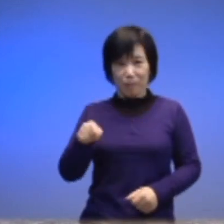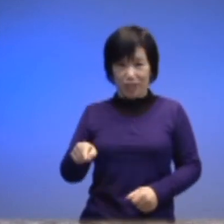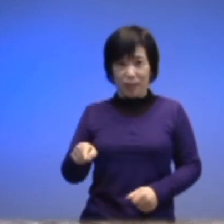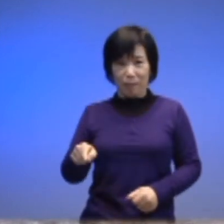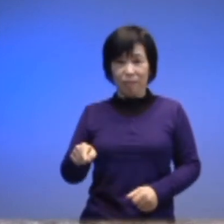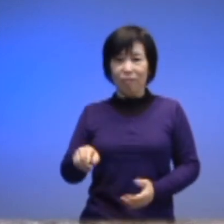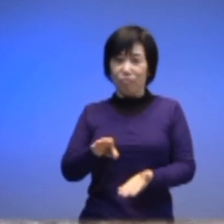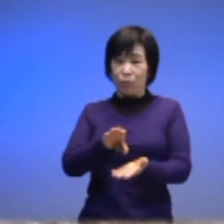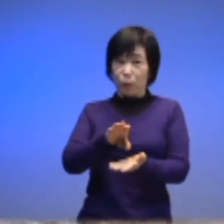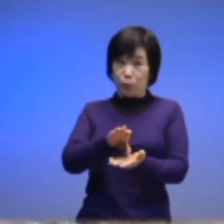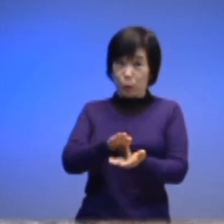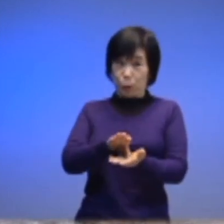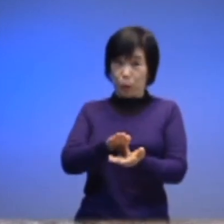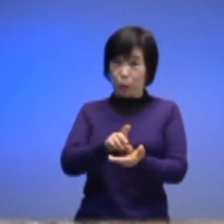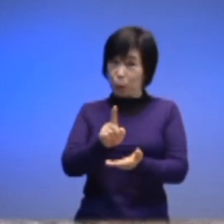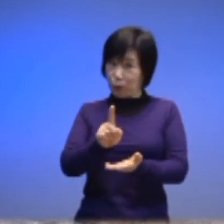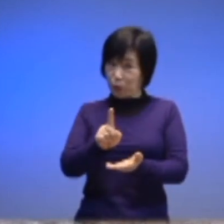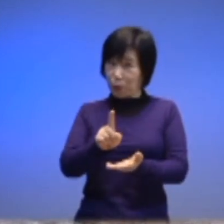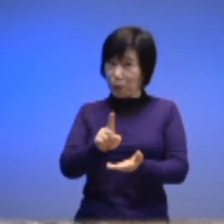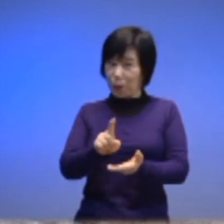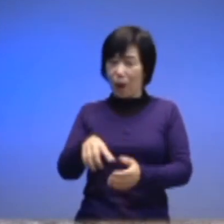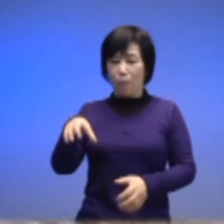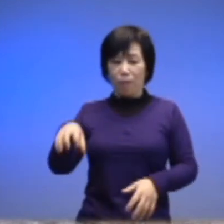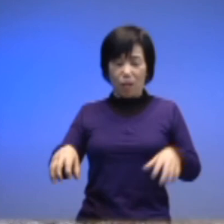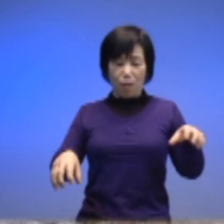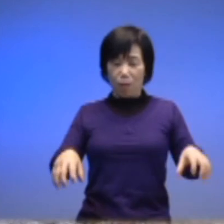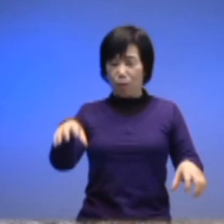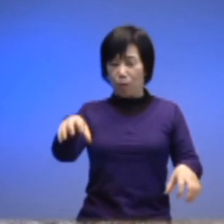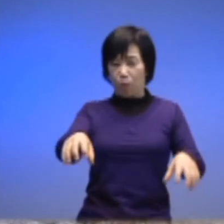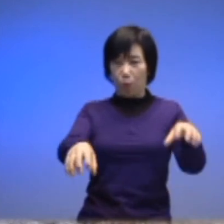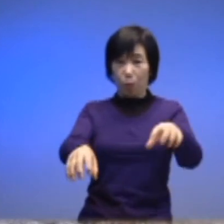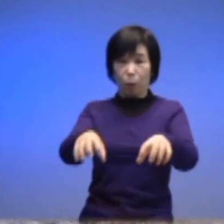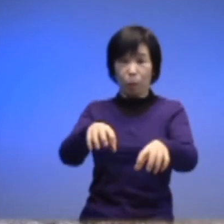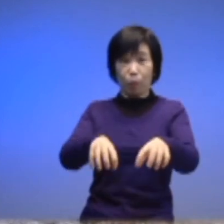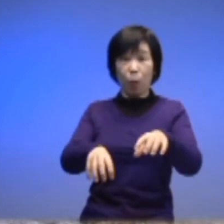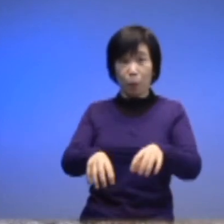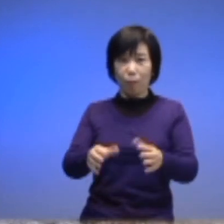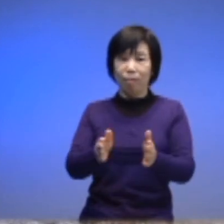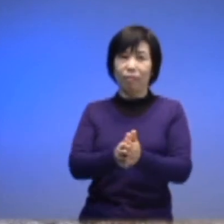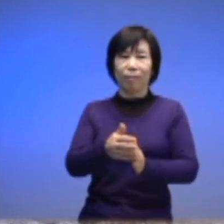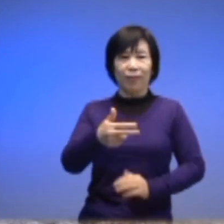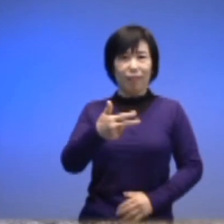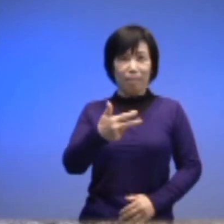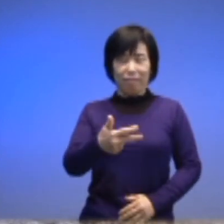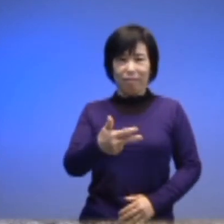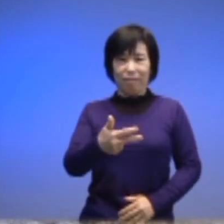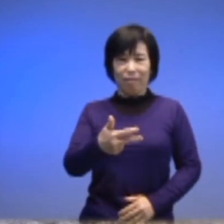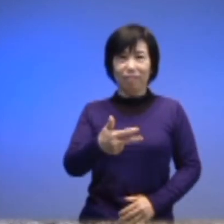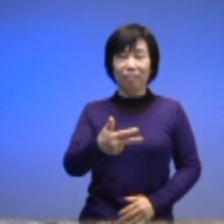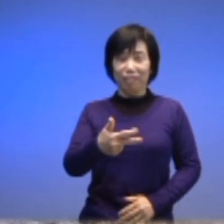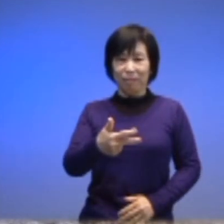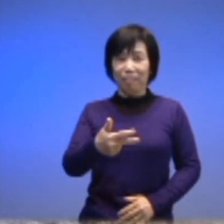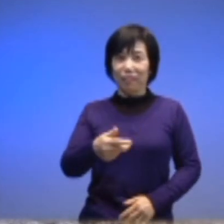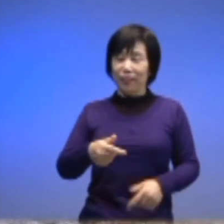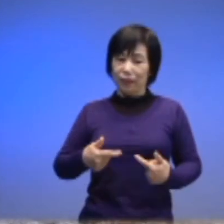。駐車場はそれぞれのエリアを囲むように7箇所ありますよ。